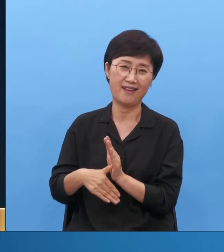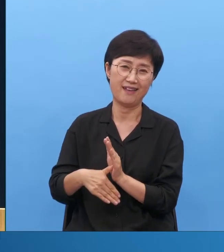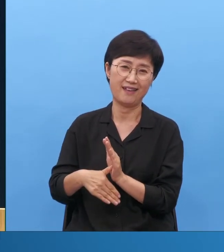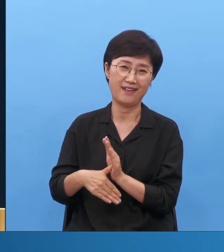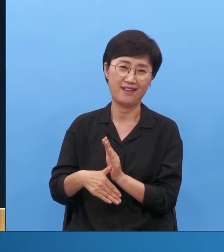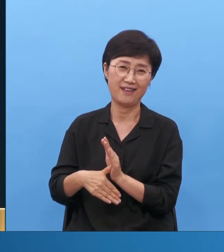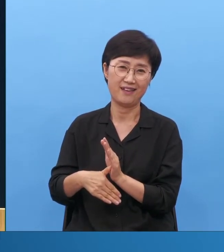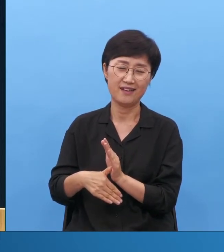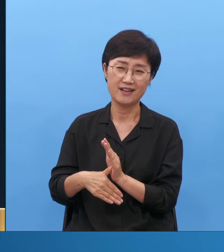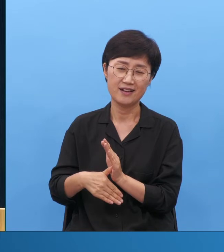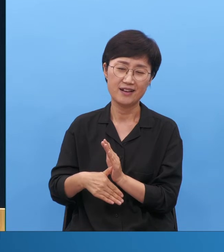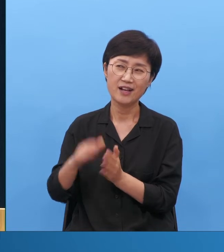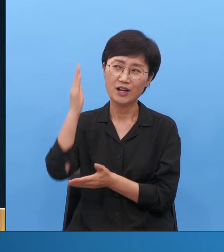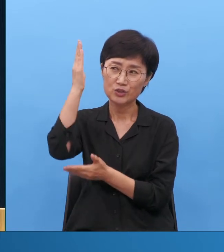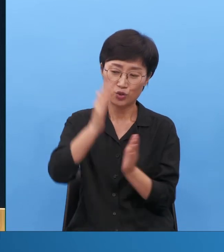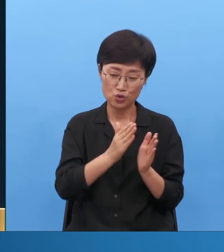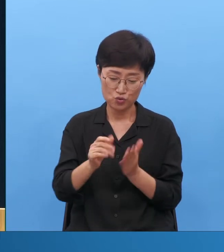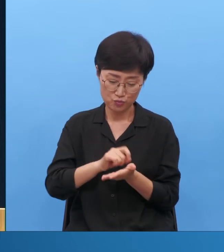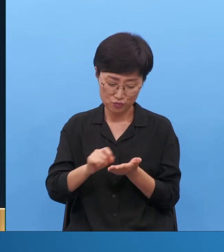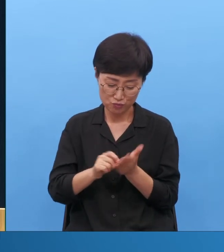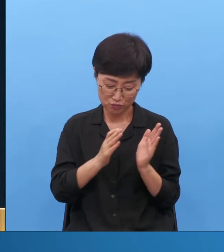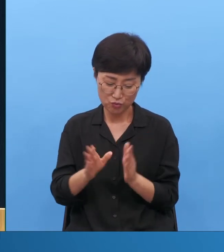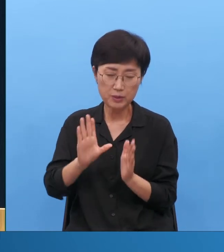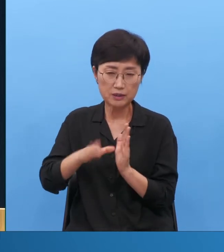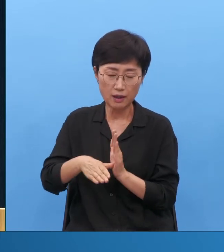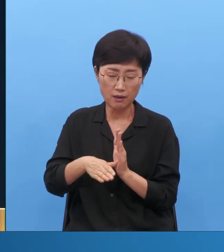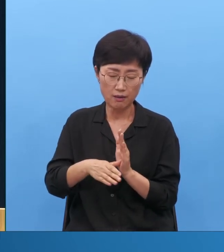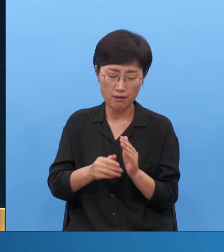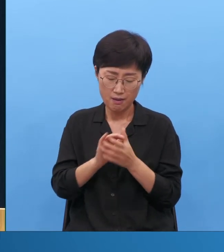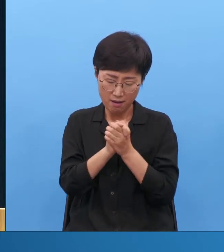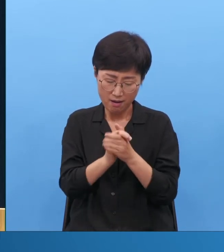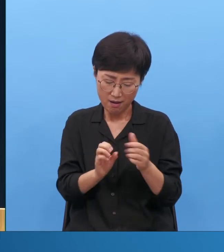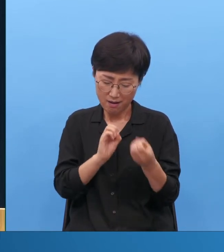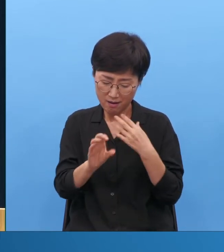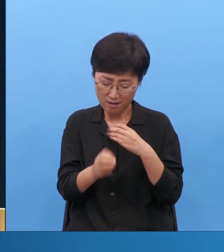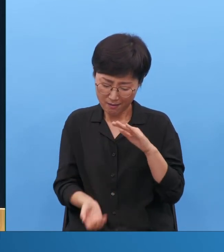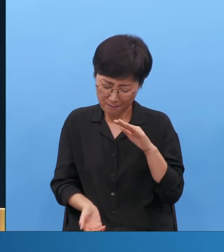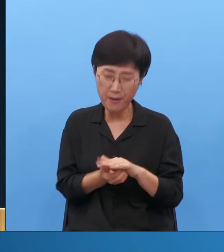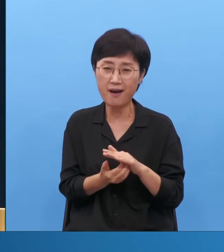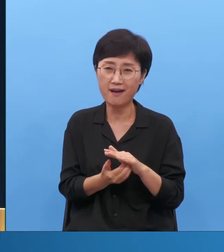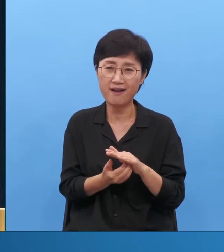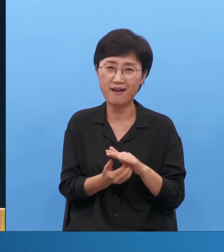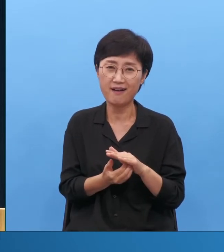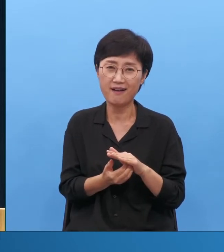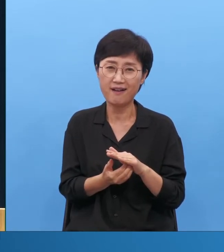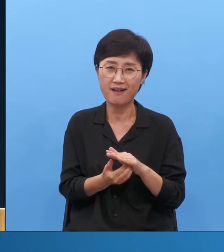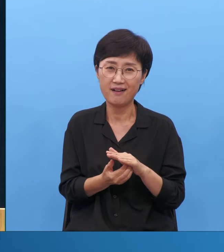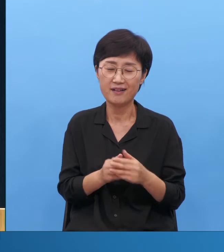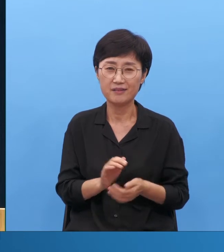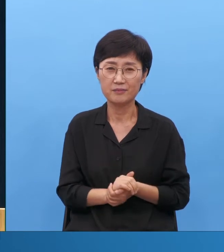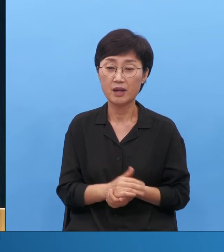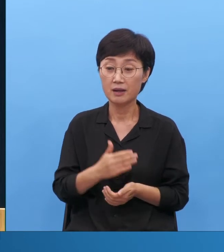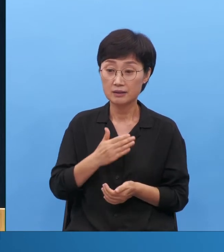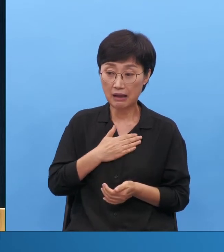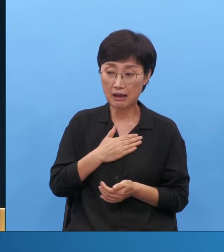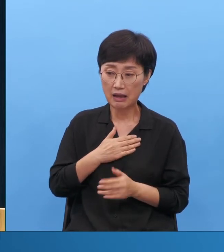my answers, but when I receive the most answers is when I prepare for the 진짜입니다. sermon. 거의 다른 사람들은 몰라요. 거의 딴 데 저는 관심